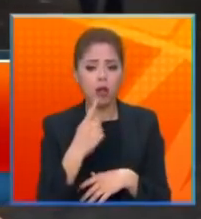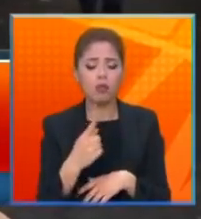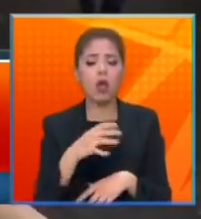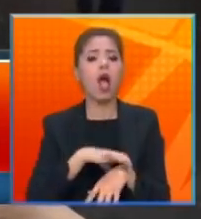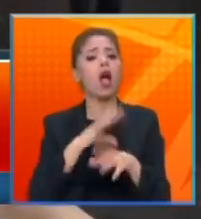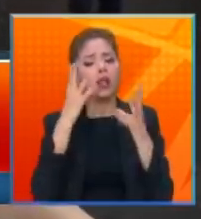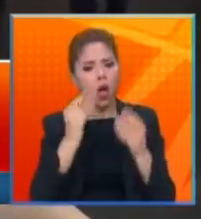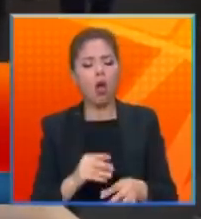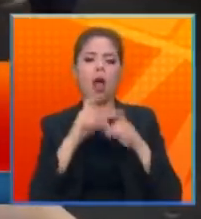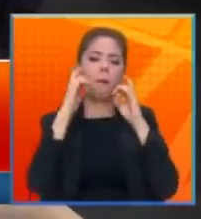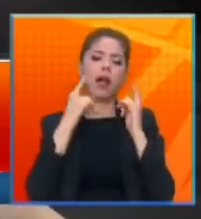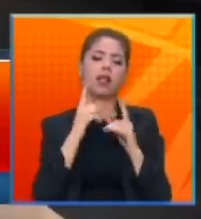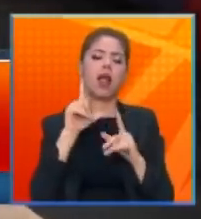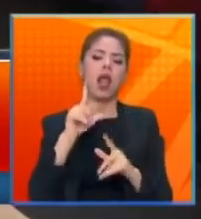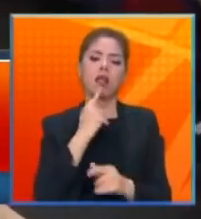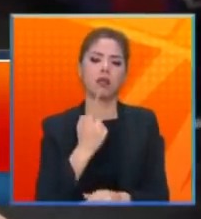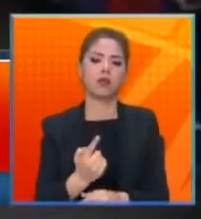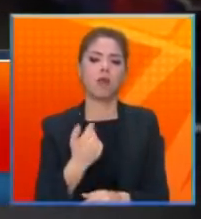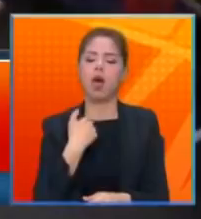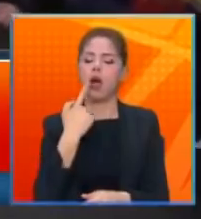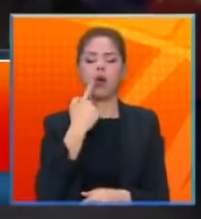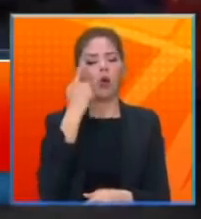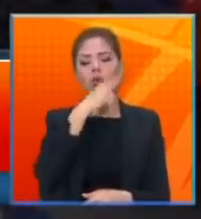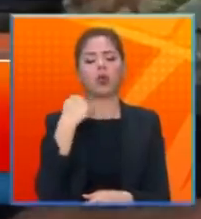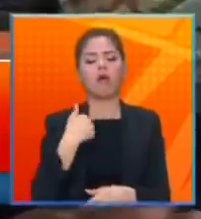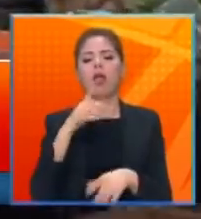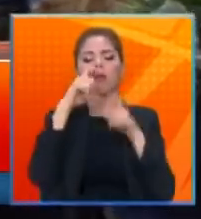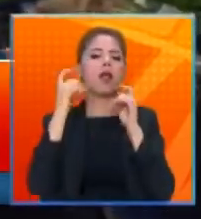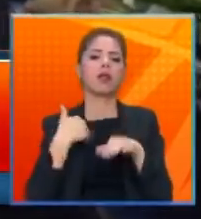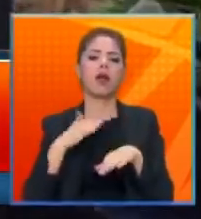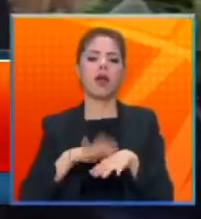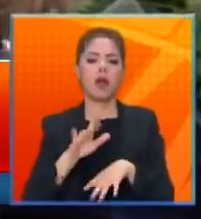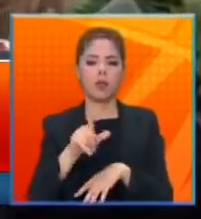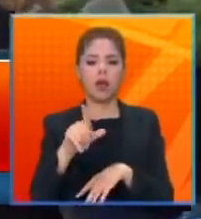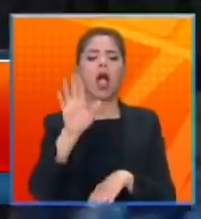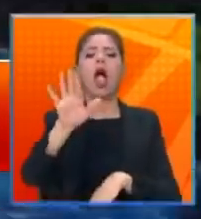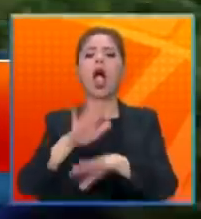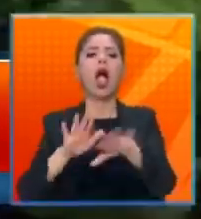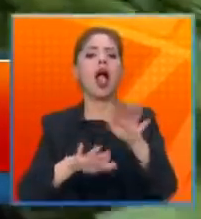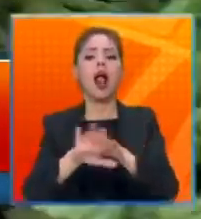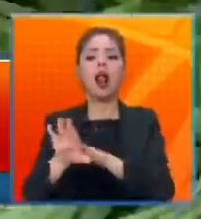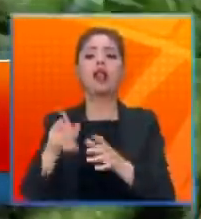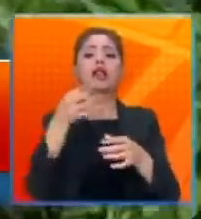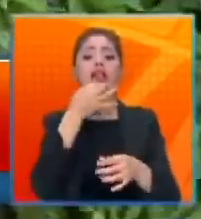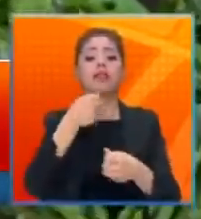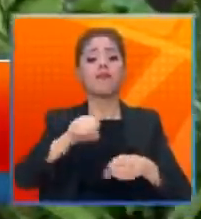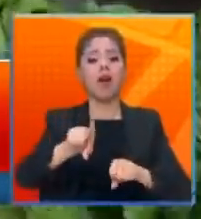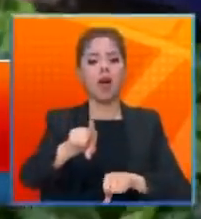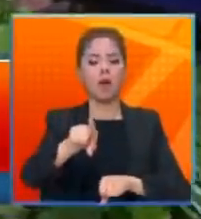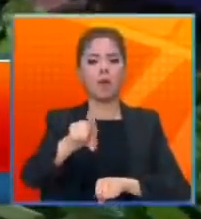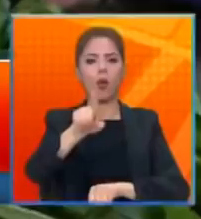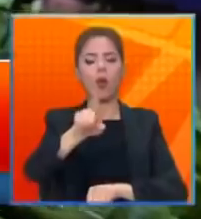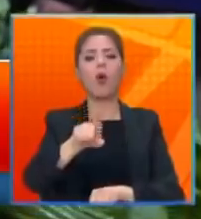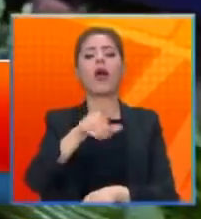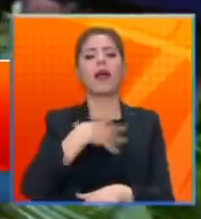olanlar takması lazım diye. O sebepten, yoksa evimizde var yani. Kesinlikle elde etmiyoruz. Şöyle yazıda gördüğünüz gibi